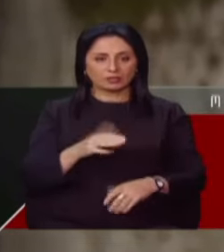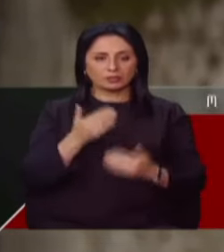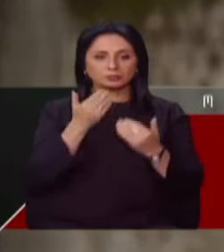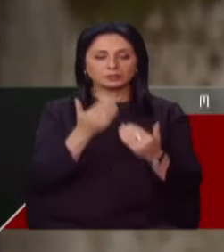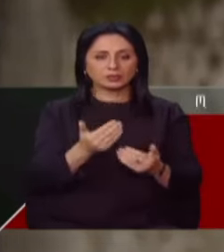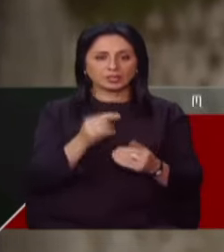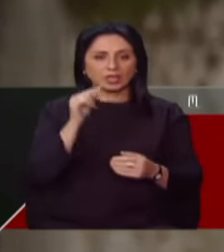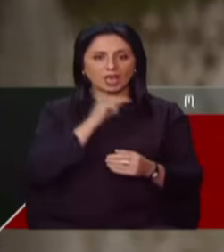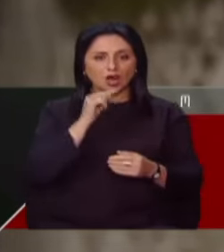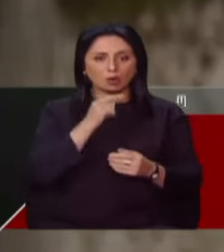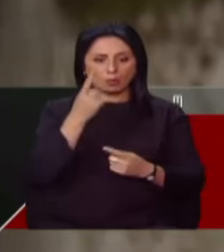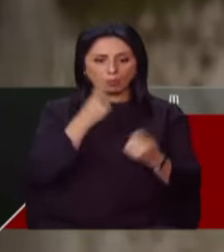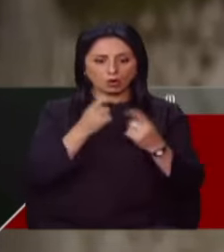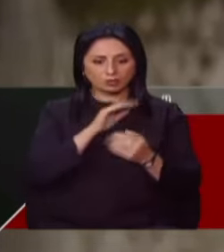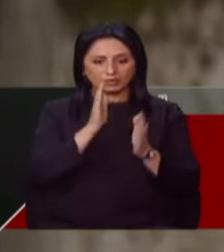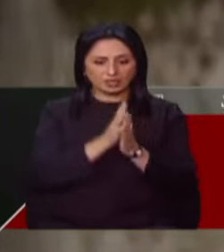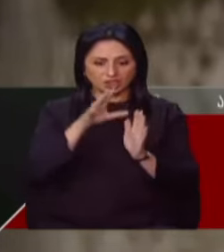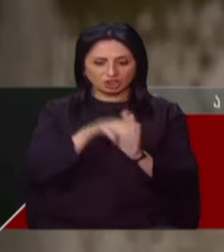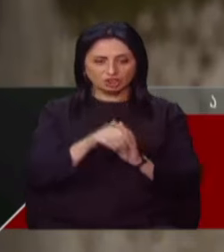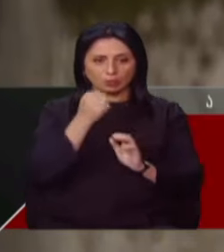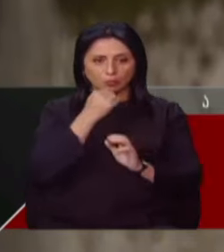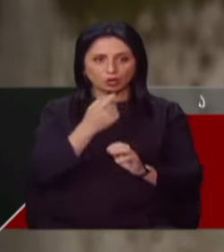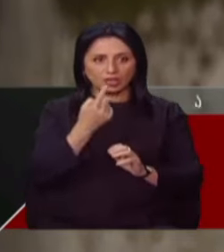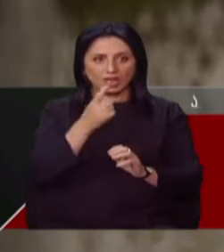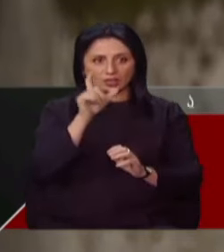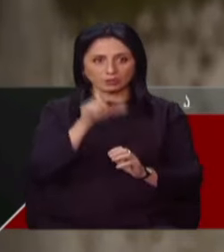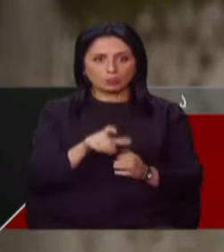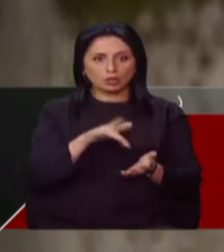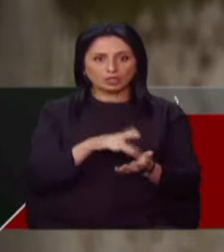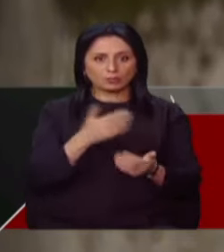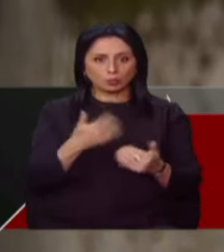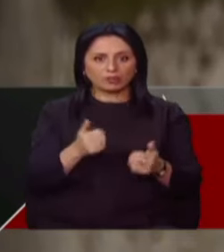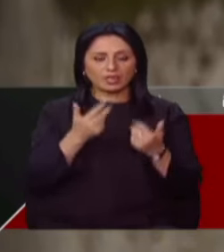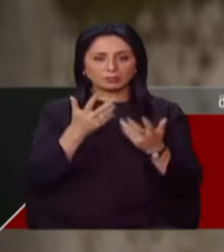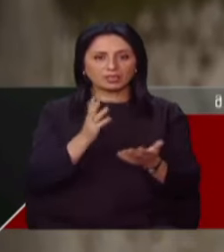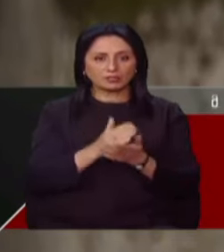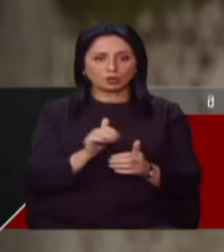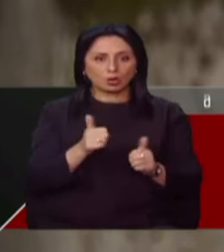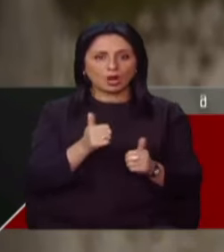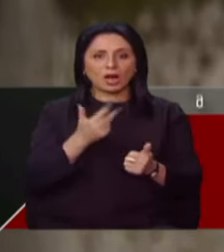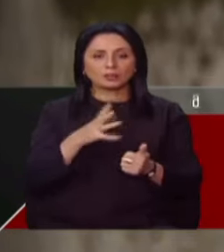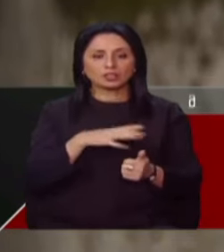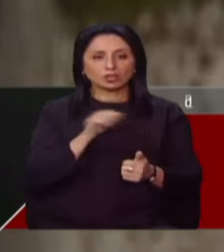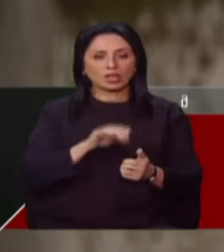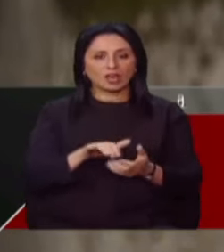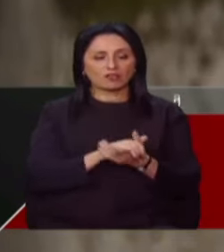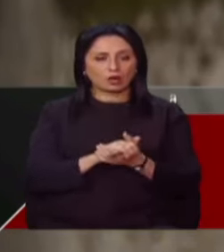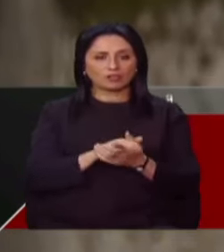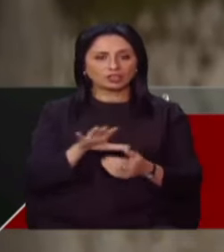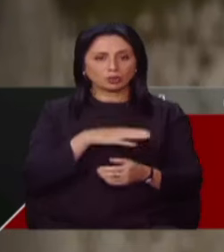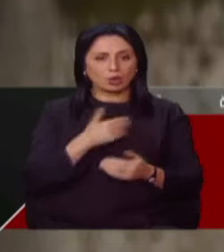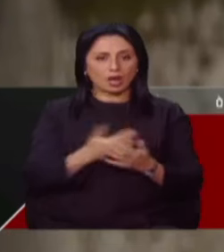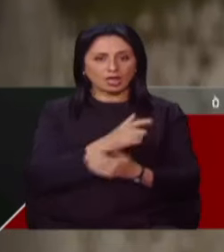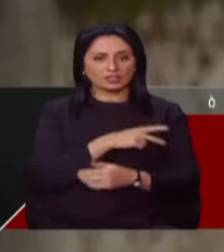მისი ეკონომიკური მონაცემები და მთლიანი შიდა პროდუქტი ერთ სულ მოსახლეზე არის უკვე იმდენი, რომ როგორც რამდენიც ჰქონდათ ევროკავშირის